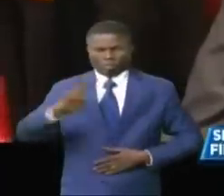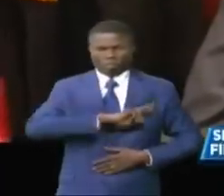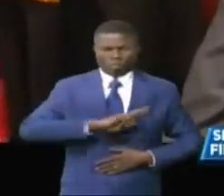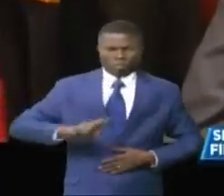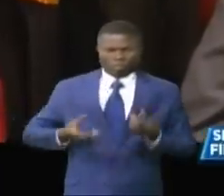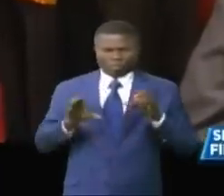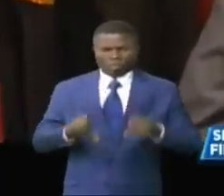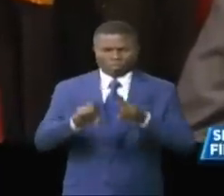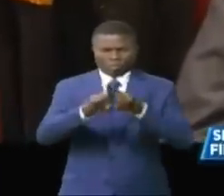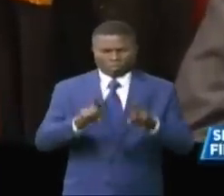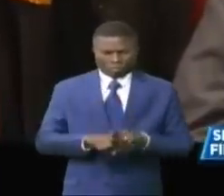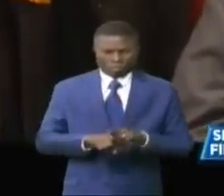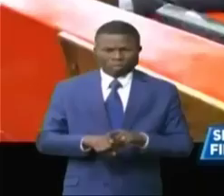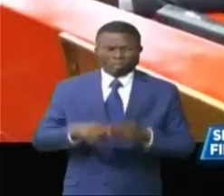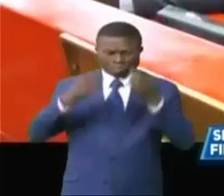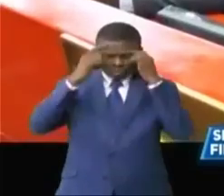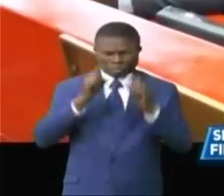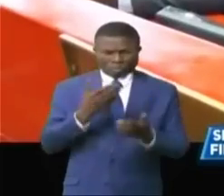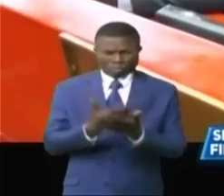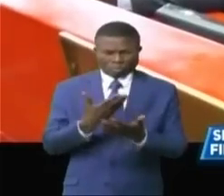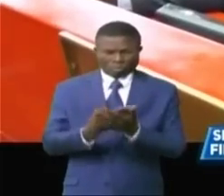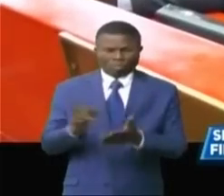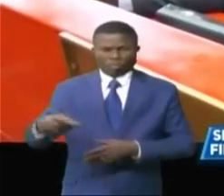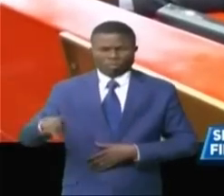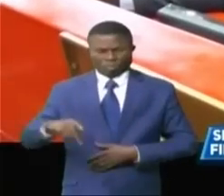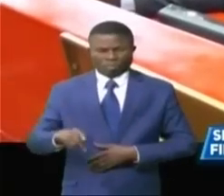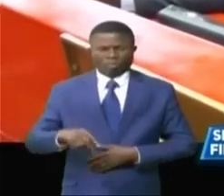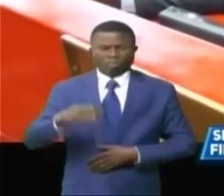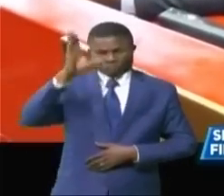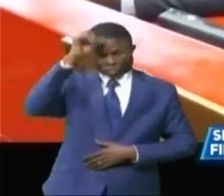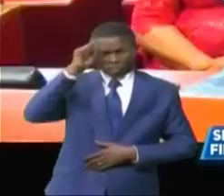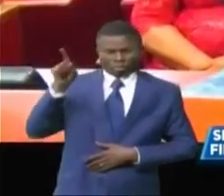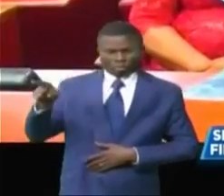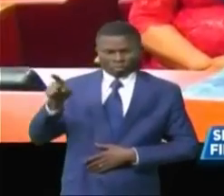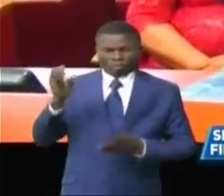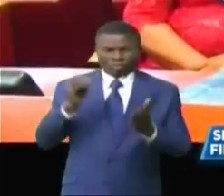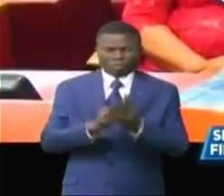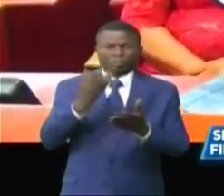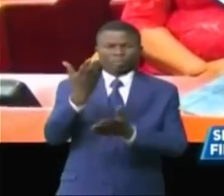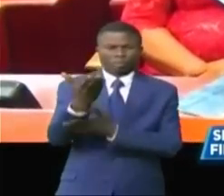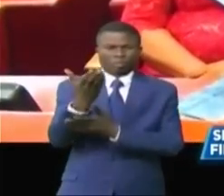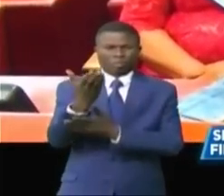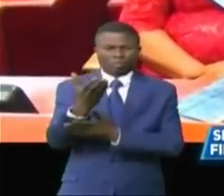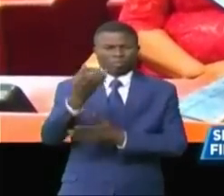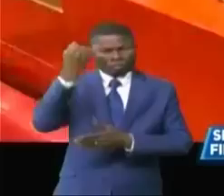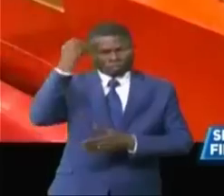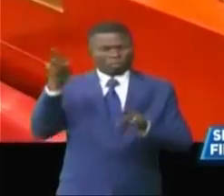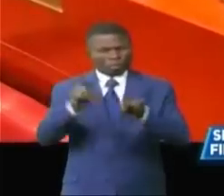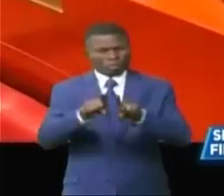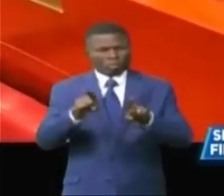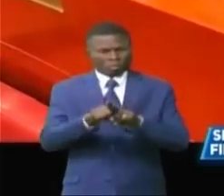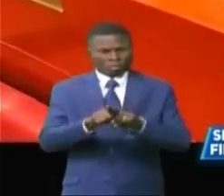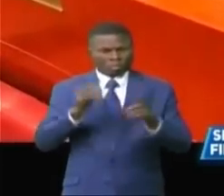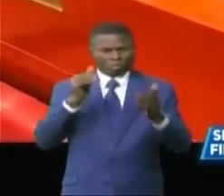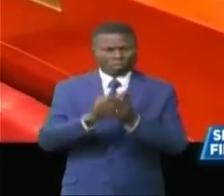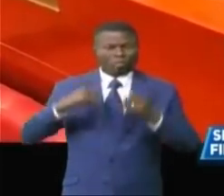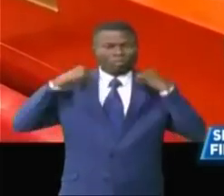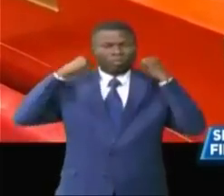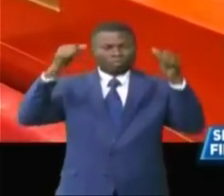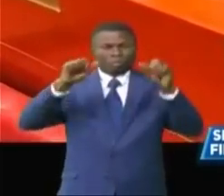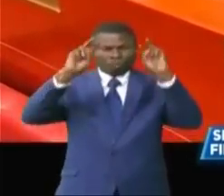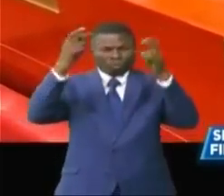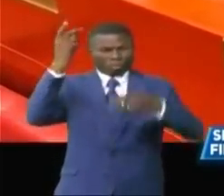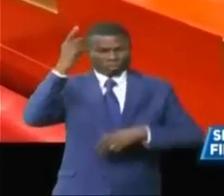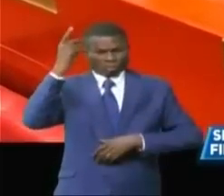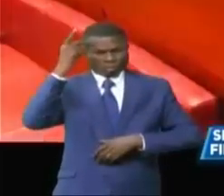pays et dans une certaine mesure dans la province de Maïndombé. Il a aussi appelé à la même mobilisation contre le banditisme urbain